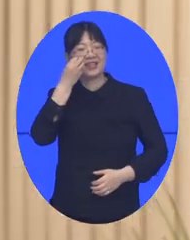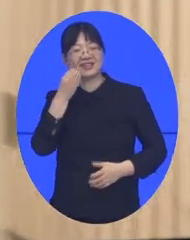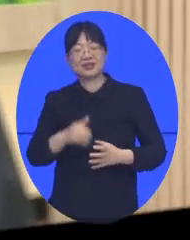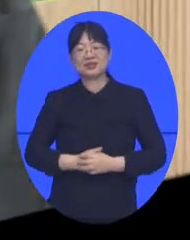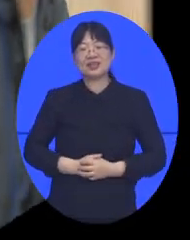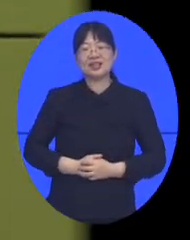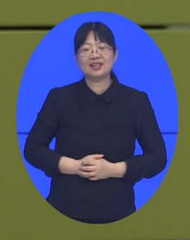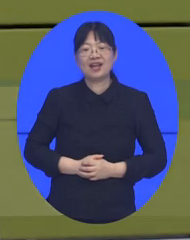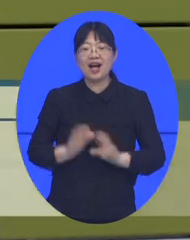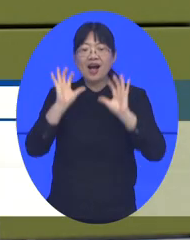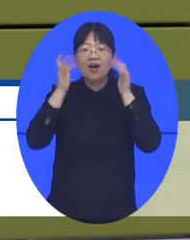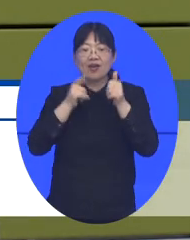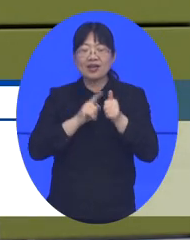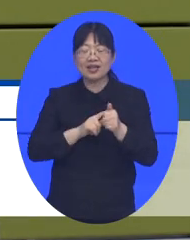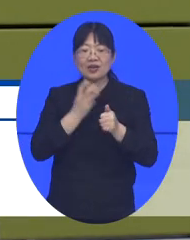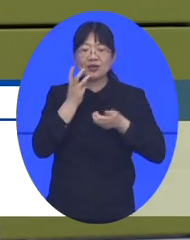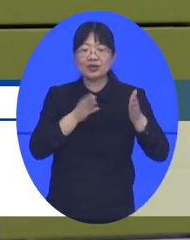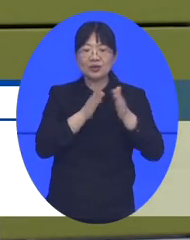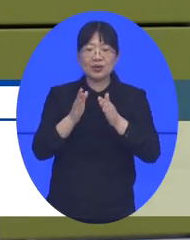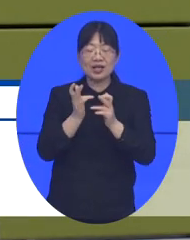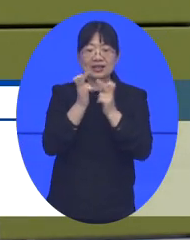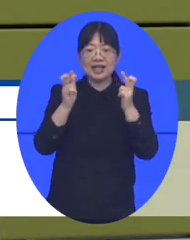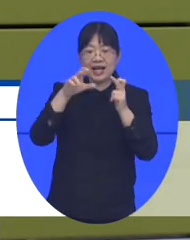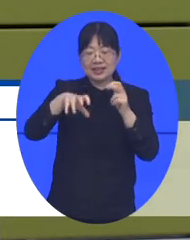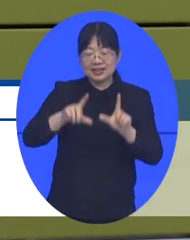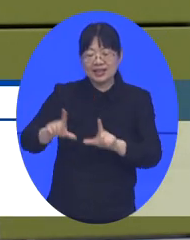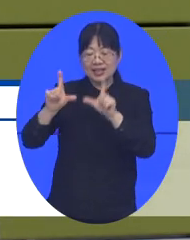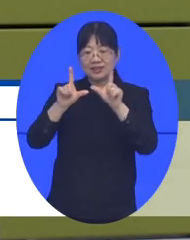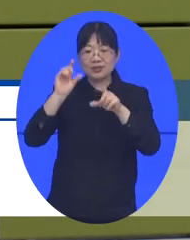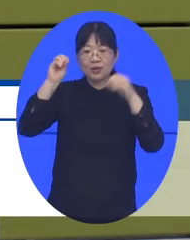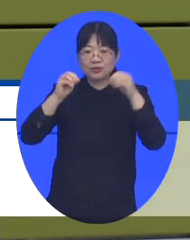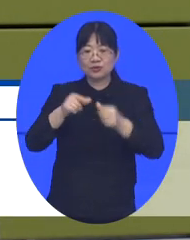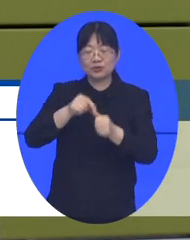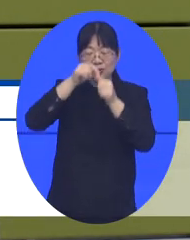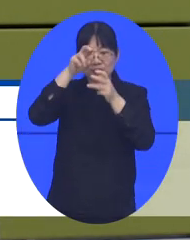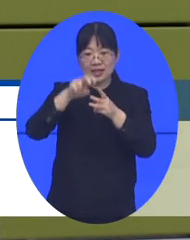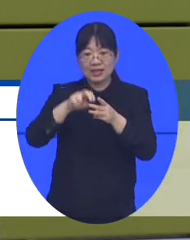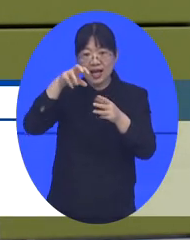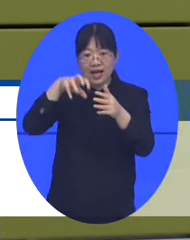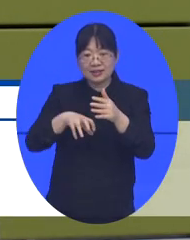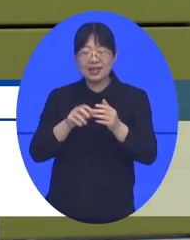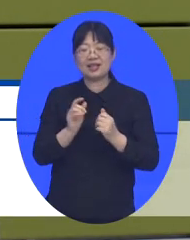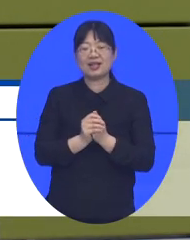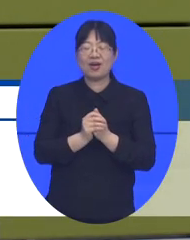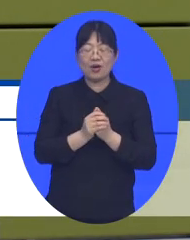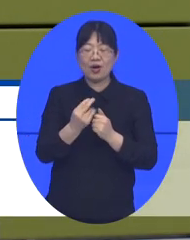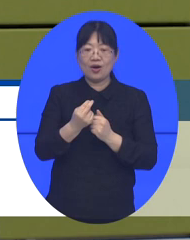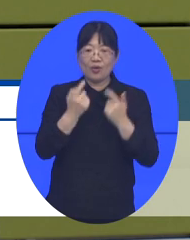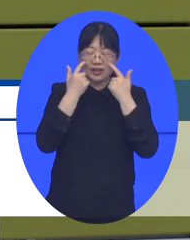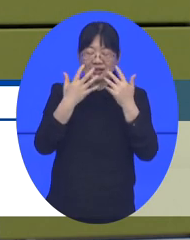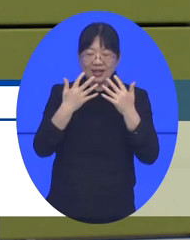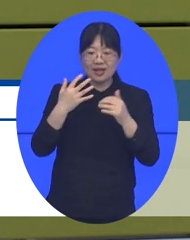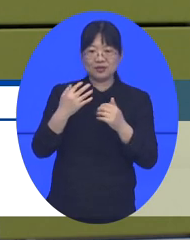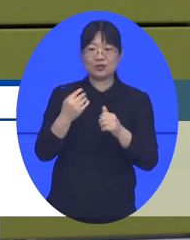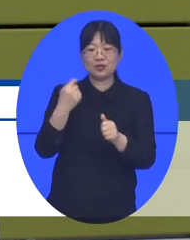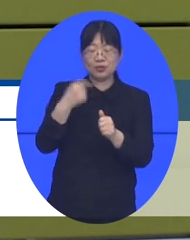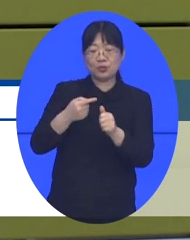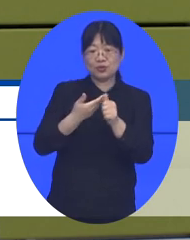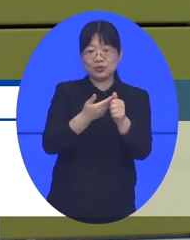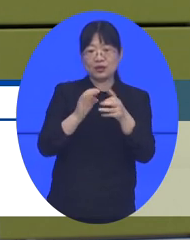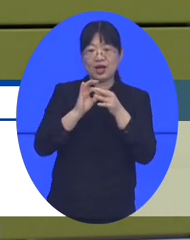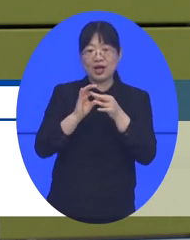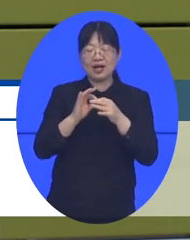신기했어요 어린이들이 경기도 야생동물 구조센터에 생생한 현장 체온 교육을 통해